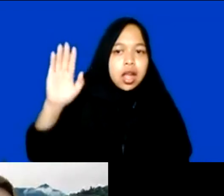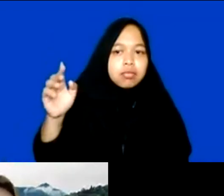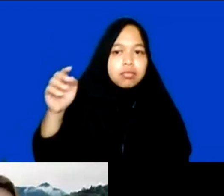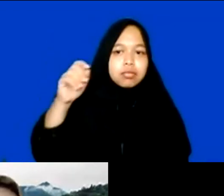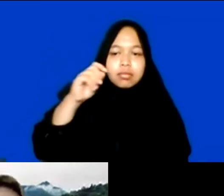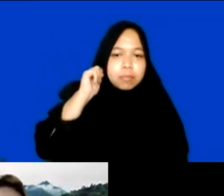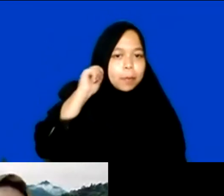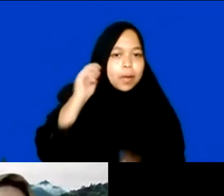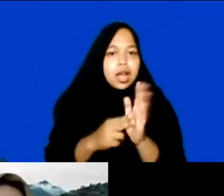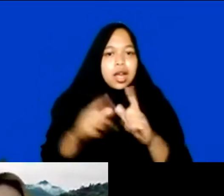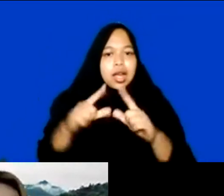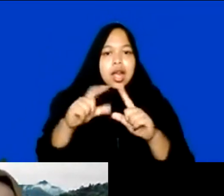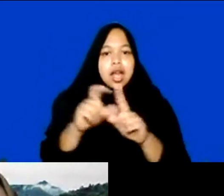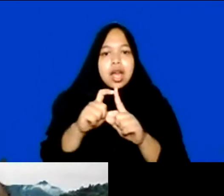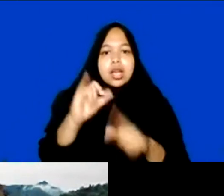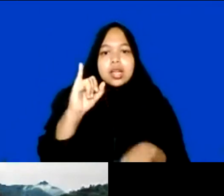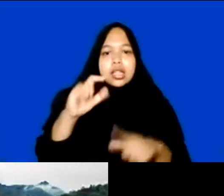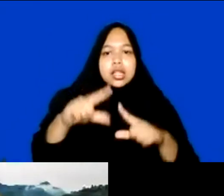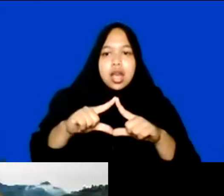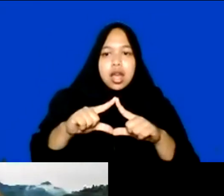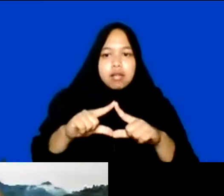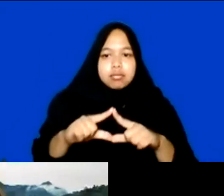Ada yang ingin ditanyakan kah Mbak Nadia?